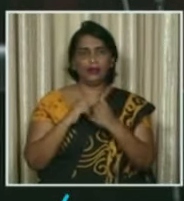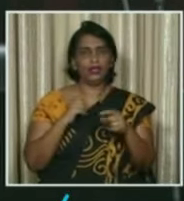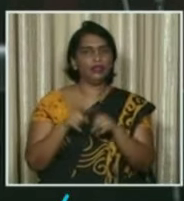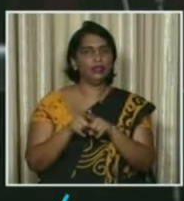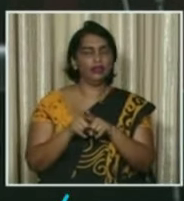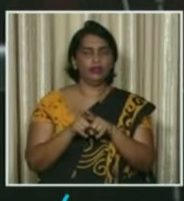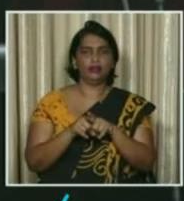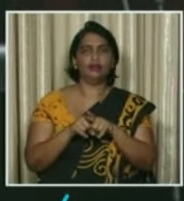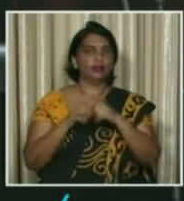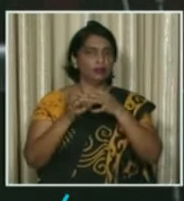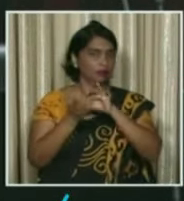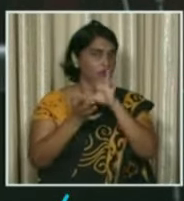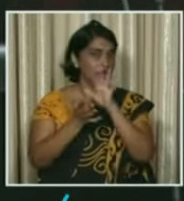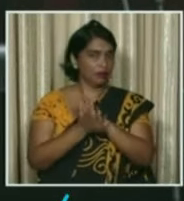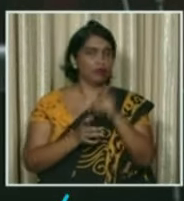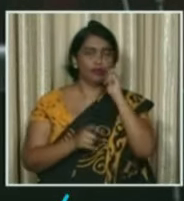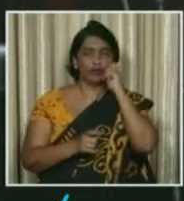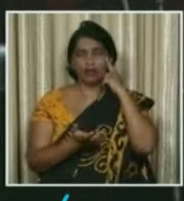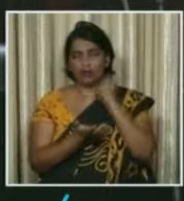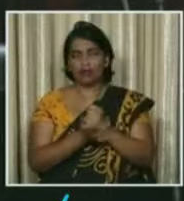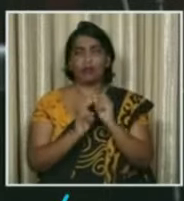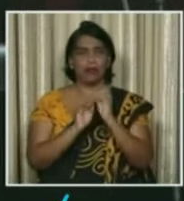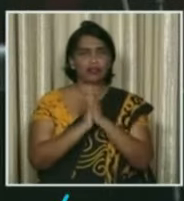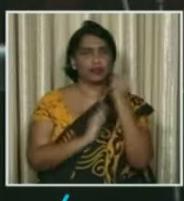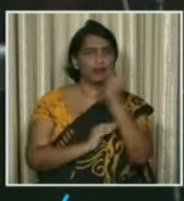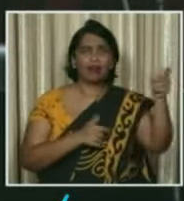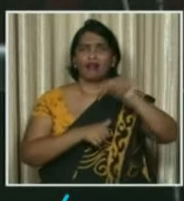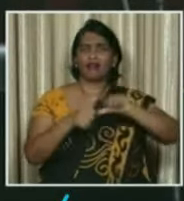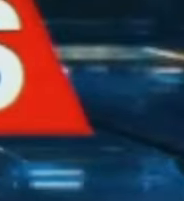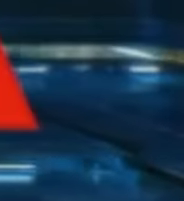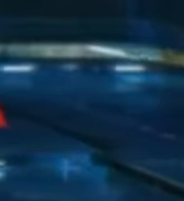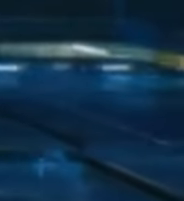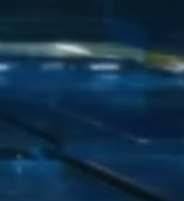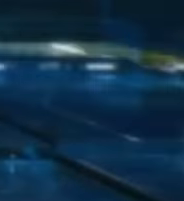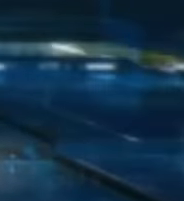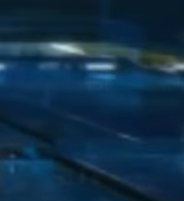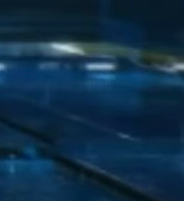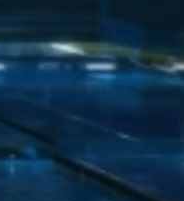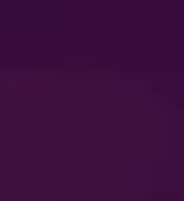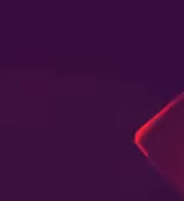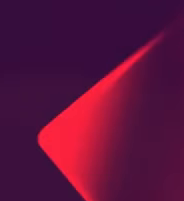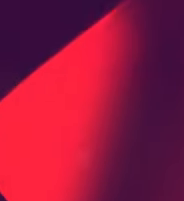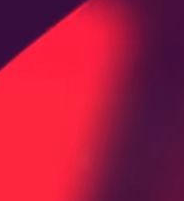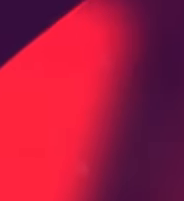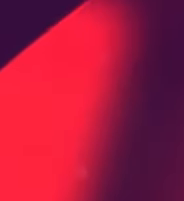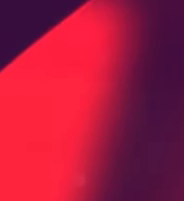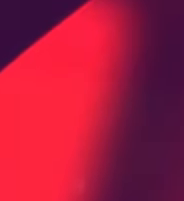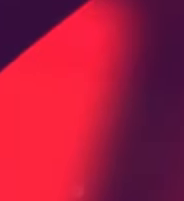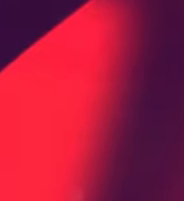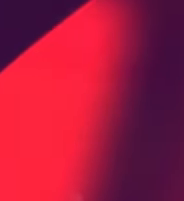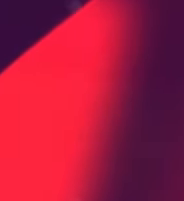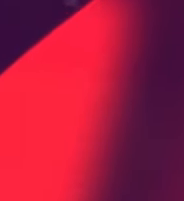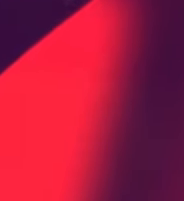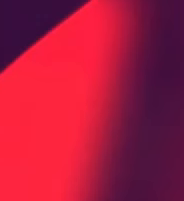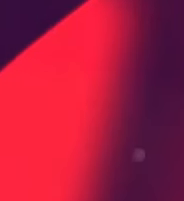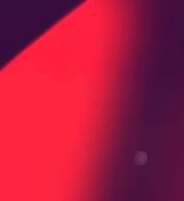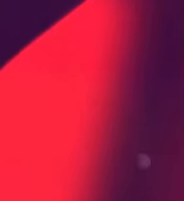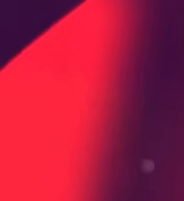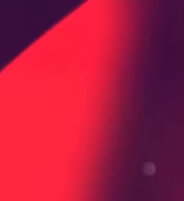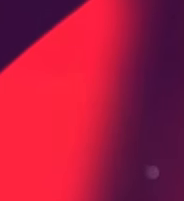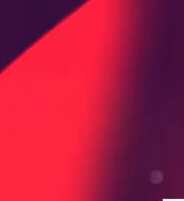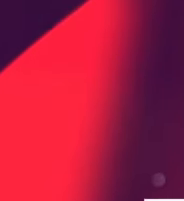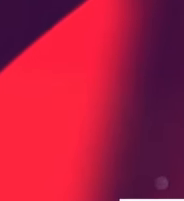ගේන්න විදේශගත වෙන්න හදන වෙලාවේ පාස්පෝර්ට් එකක් දෙන්න බැයි නේද? ඒ ආයතනයේ රේල්නේ රටේ